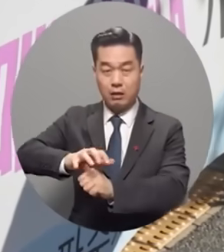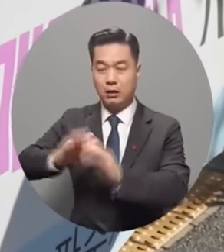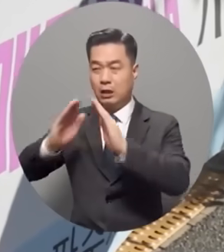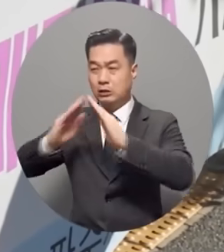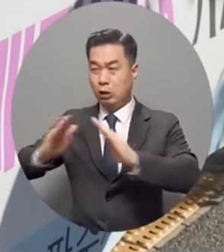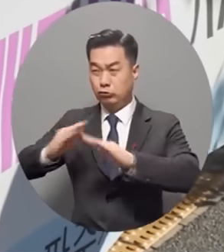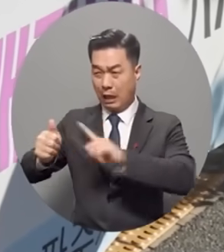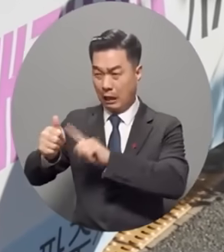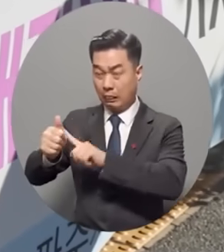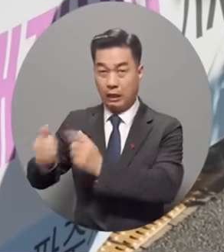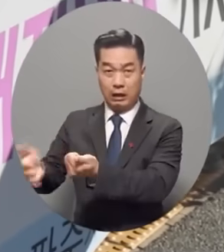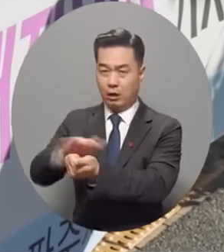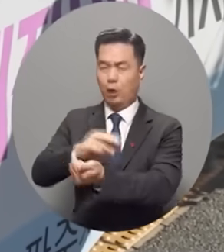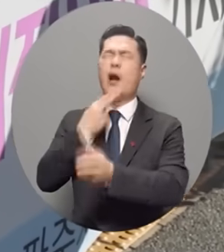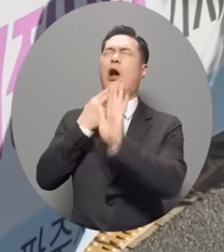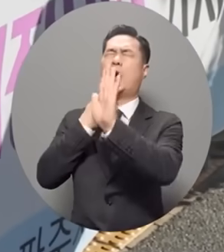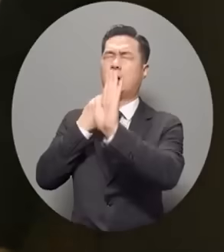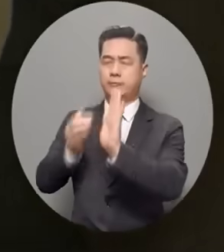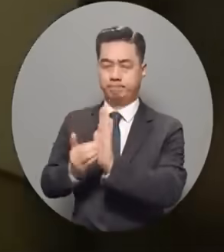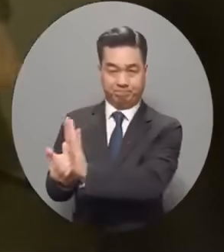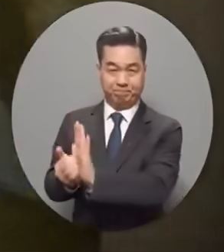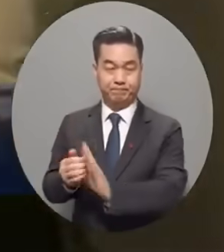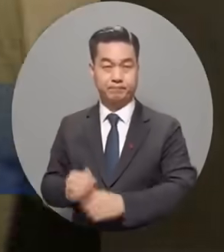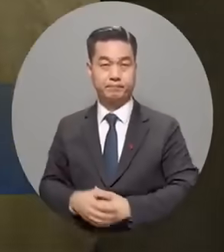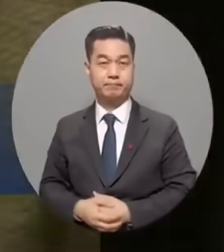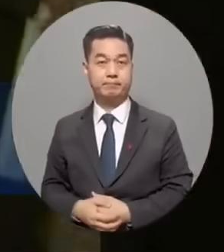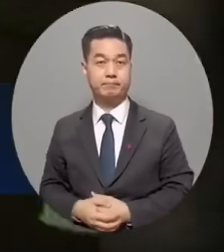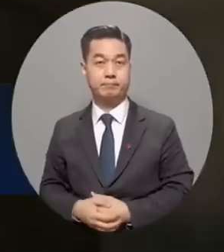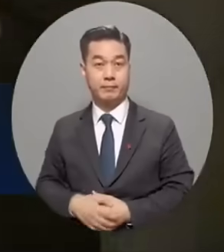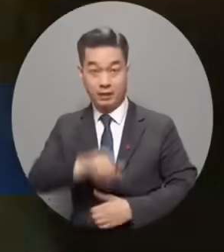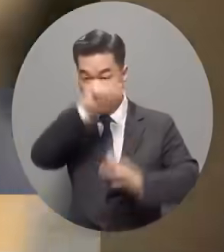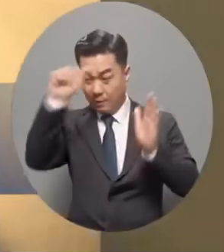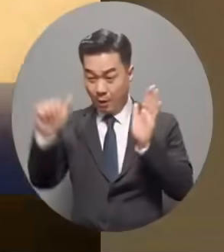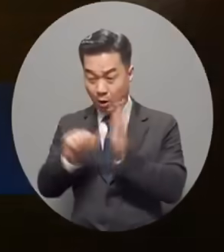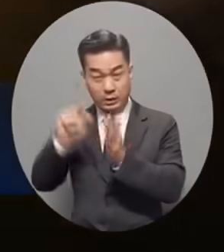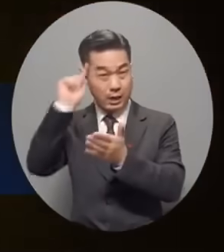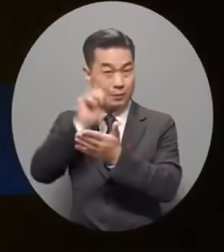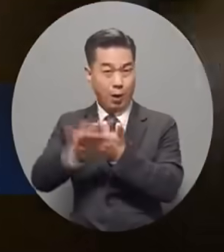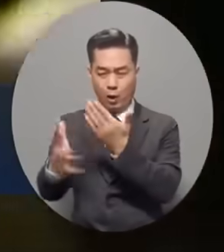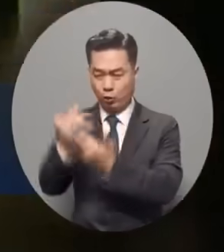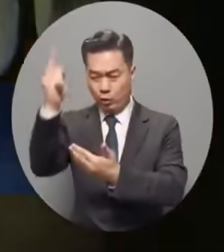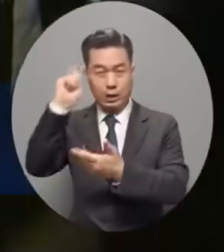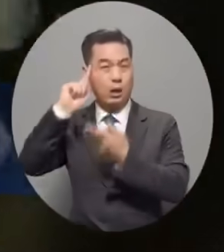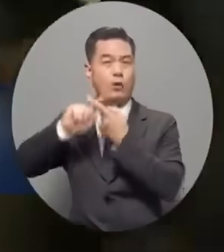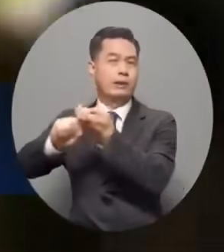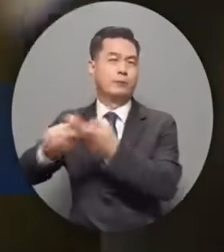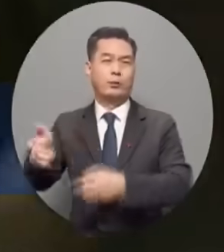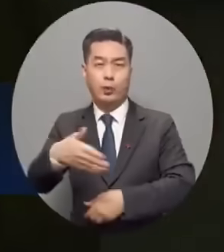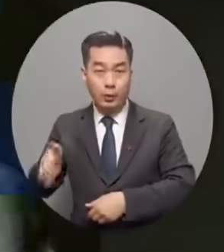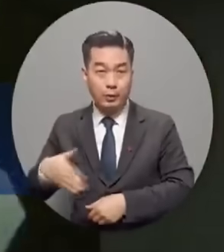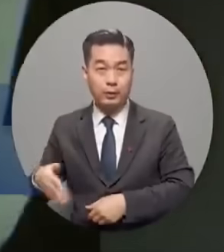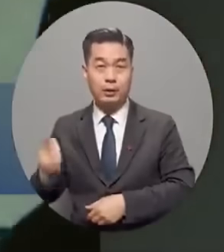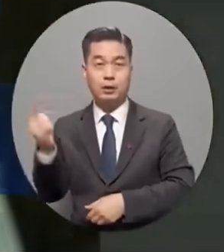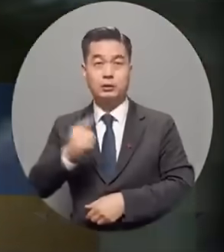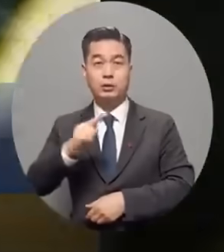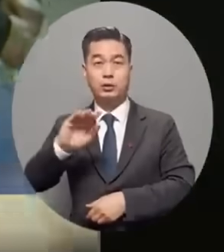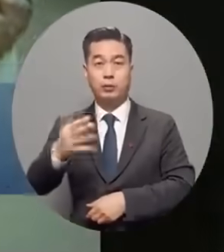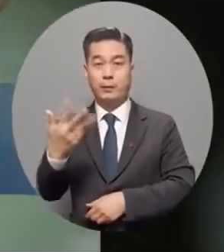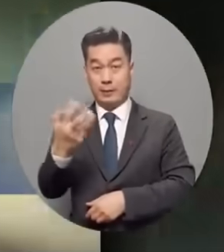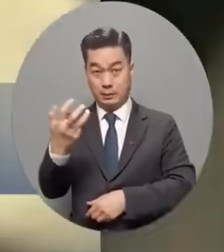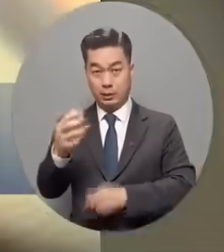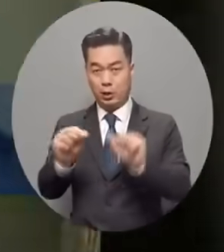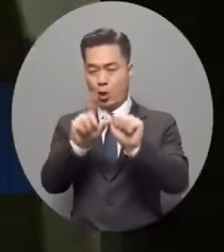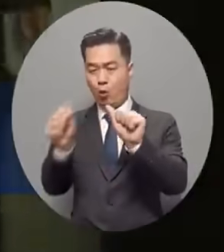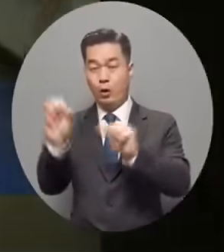없다고 거세게 비판했습니다. 이분은 평생 평화통일에 큰 관심이 없어요. 80년 5월 광주도 사실은